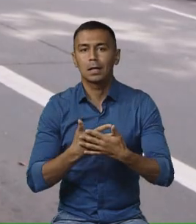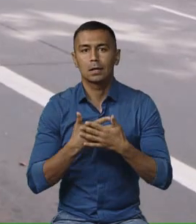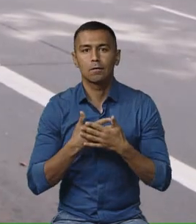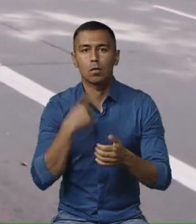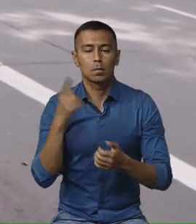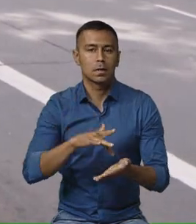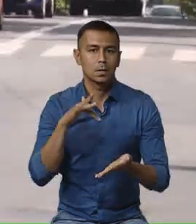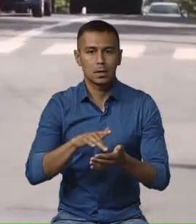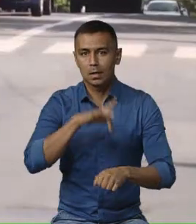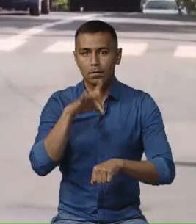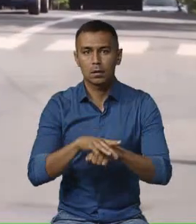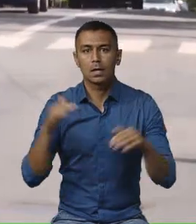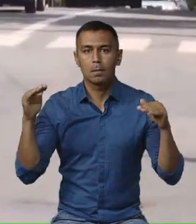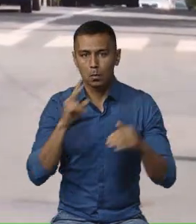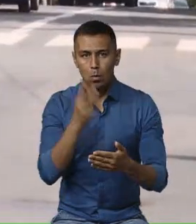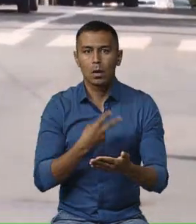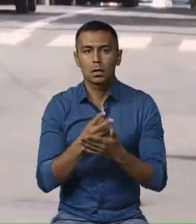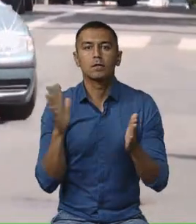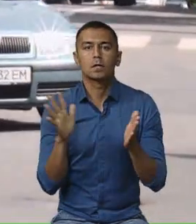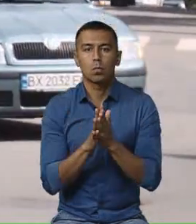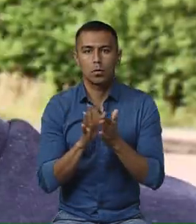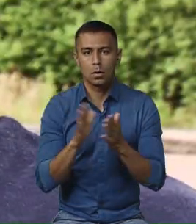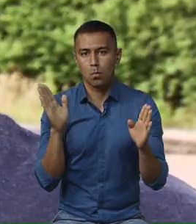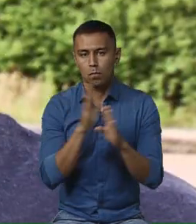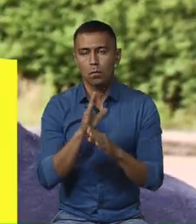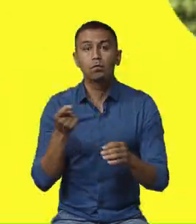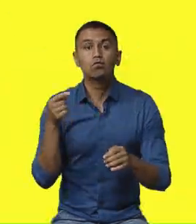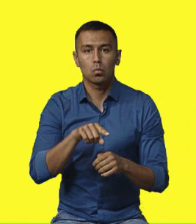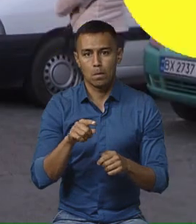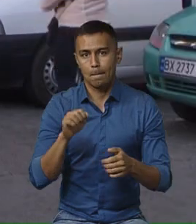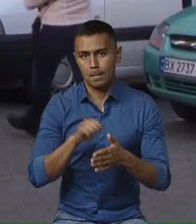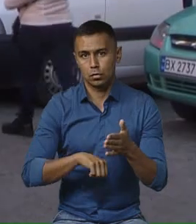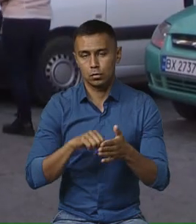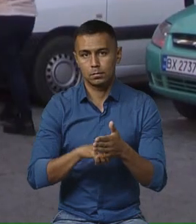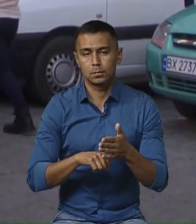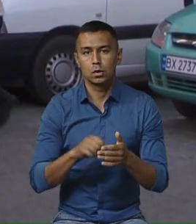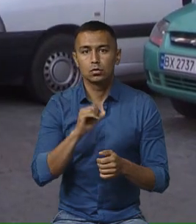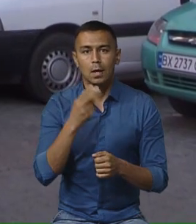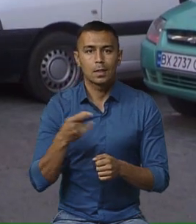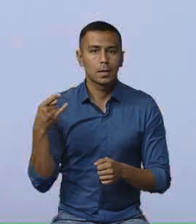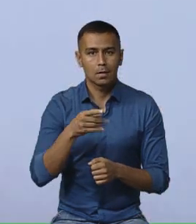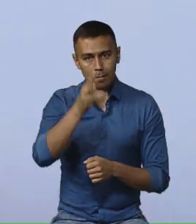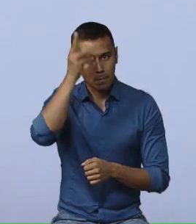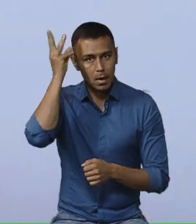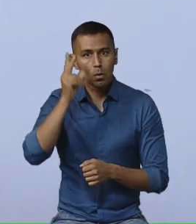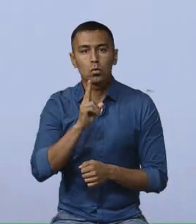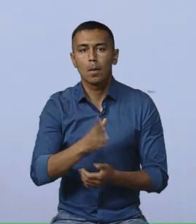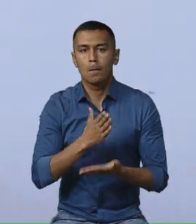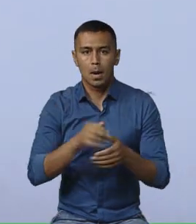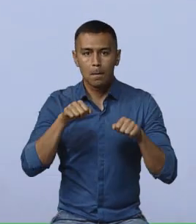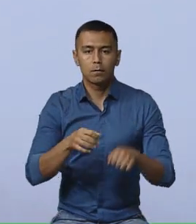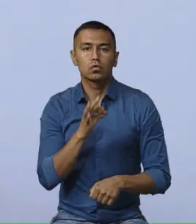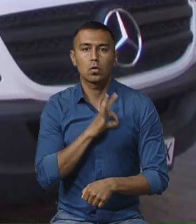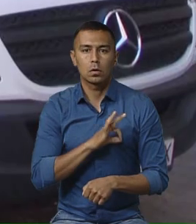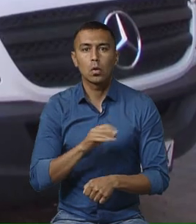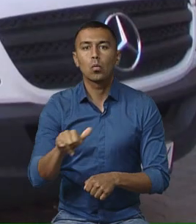обласному центрі зафіксували зменшення показників забруднення повітря. У чому причини? Соціальне таксі у Хмельницькому. Хто має право